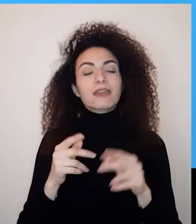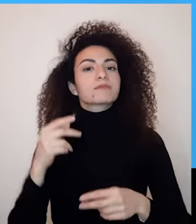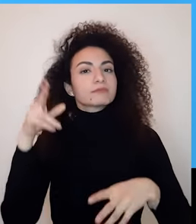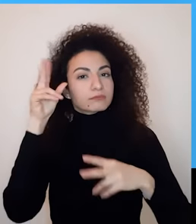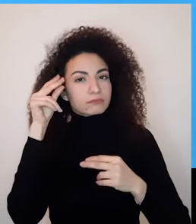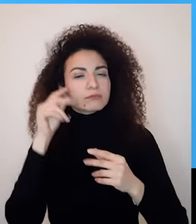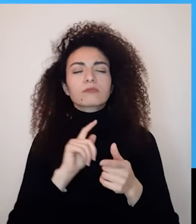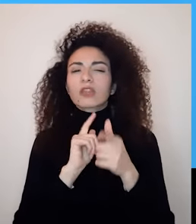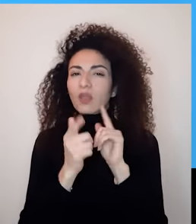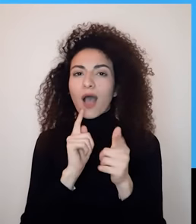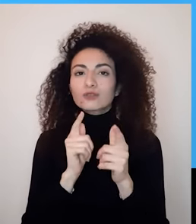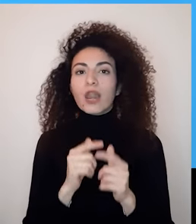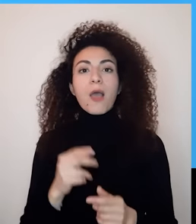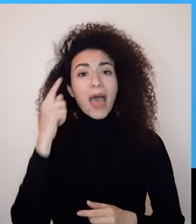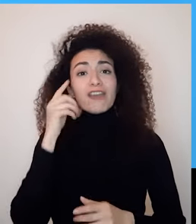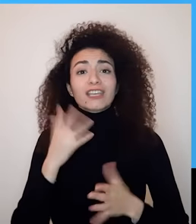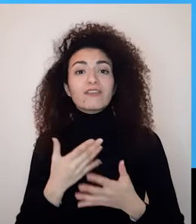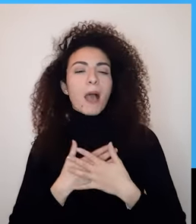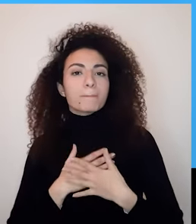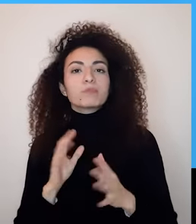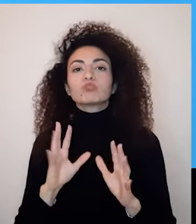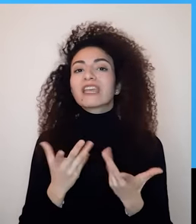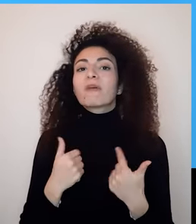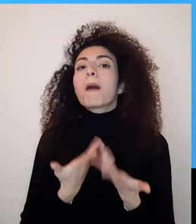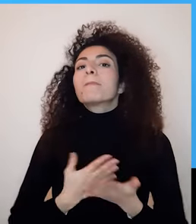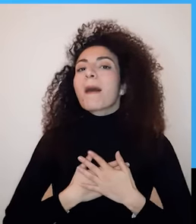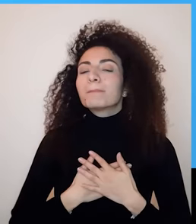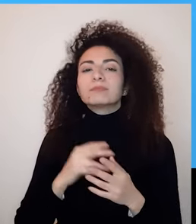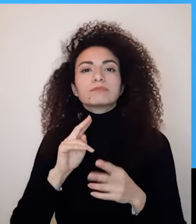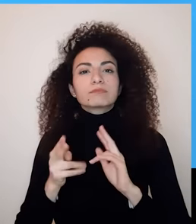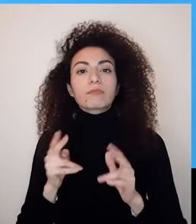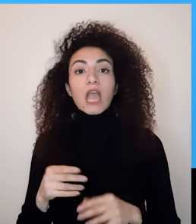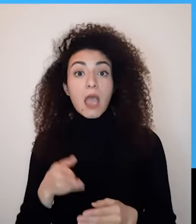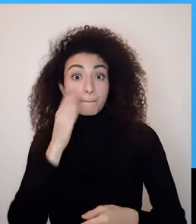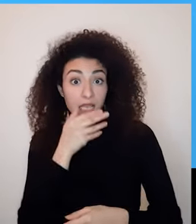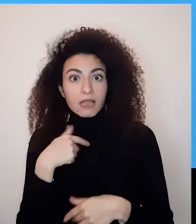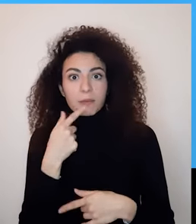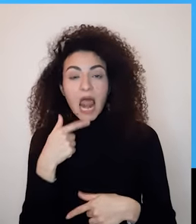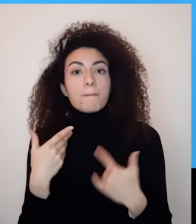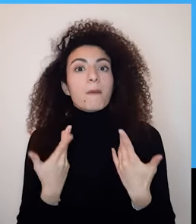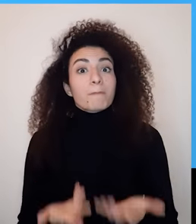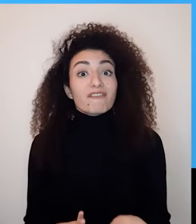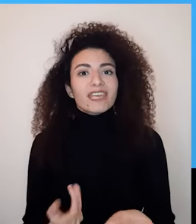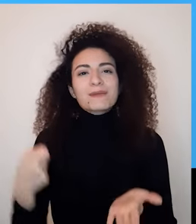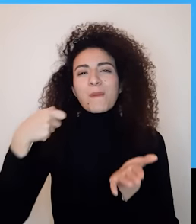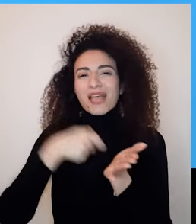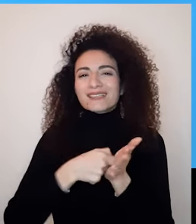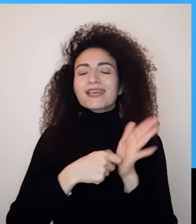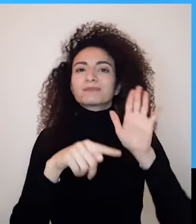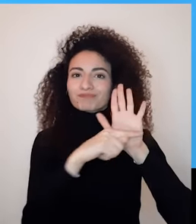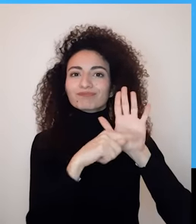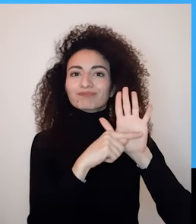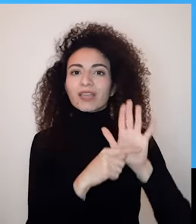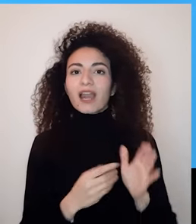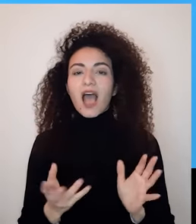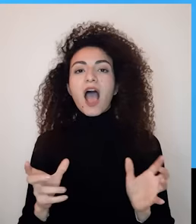بتعبير بيرضي الطرفين وبيسمح أنه يحتفل بالحب من خلال هاللغة المميزة. فعدم التكلم والمصارحة بهذا الموضوع دون